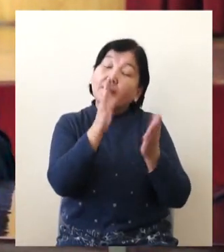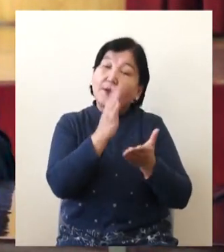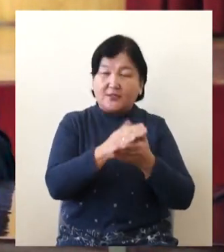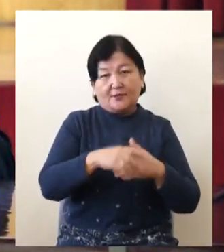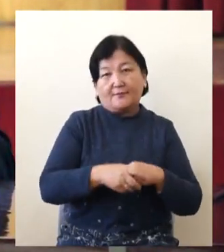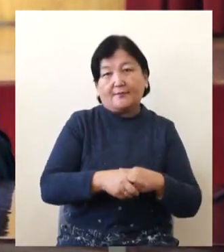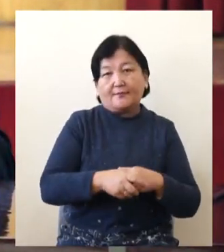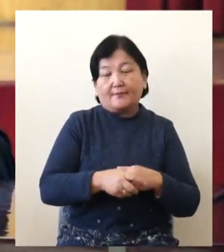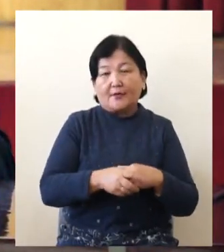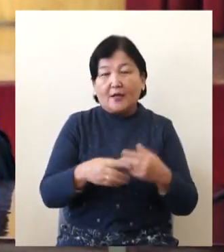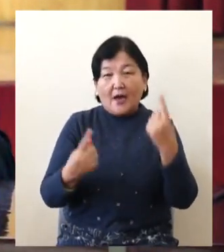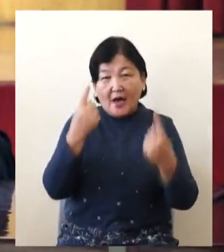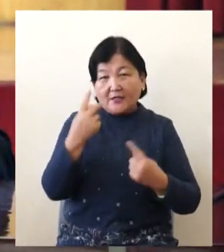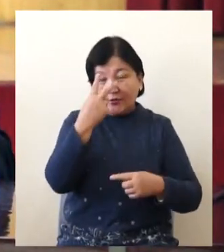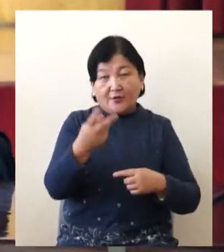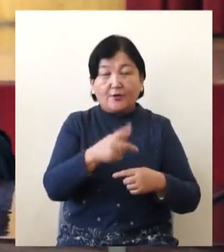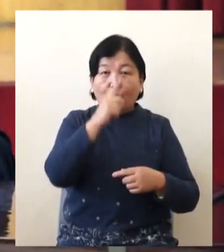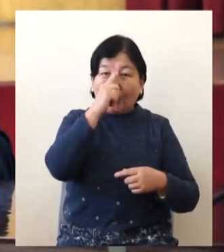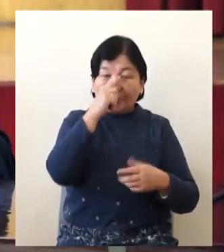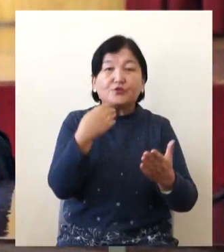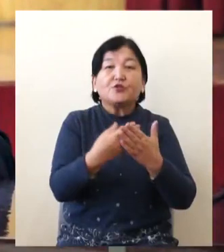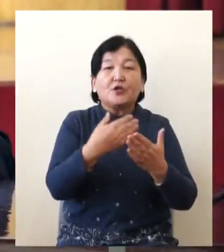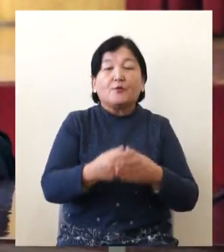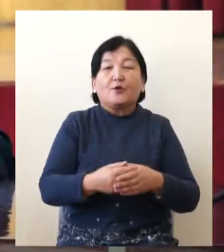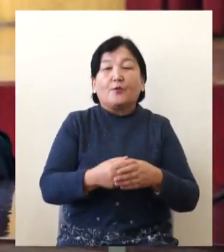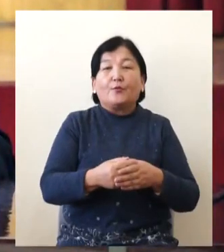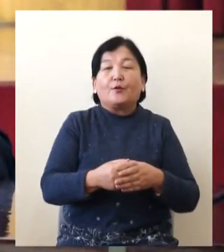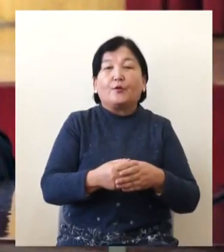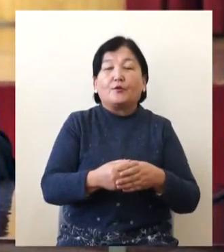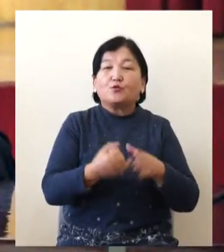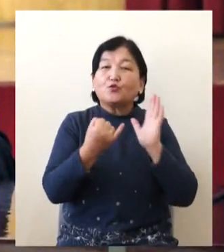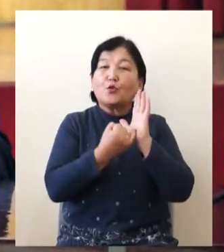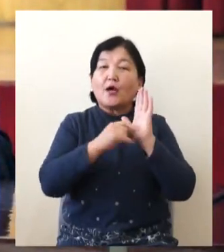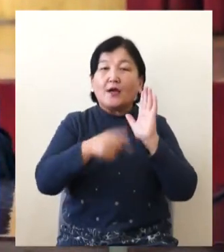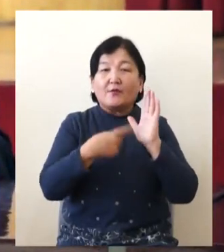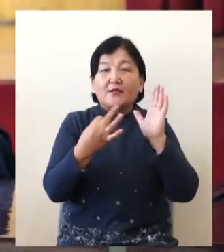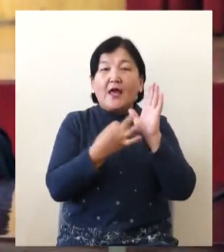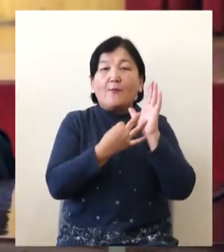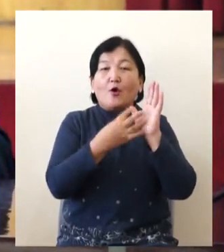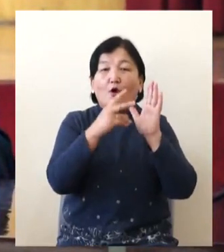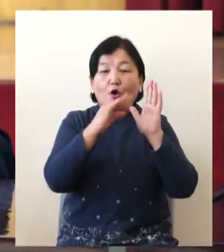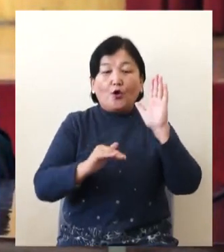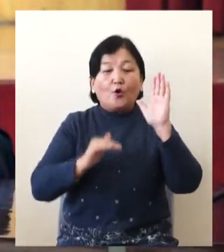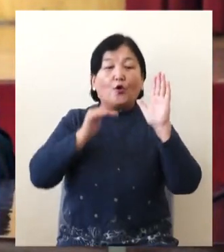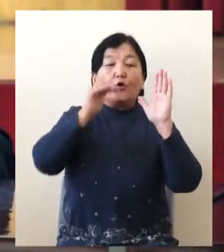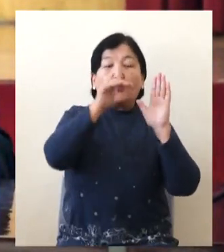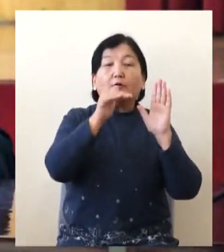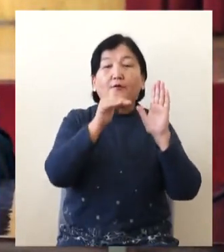За, харьцуулахад Орос улс хойд хөрш 6.8 оноогоор 87 дугаар байранд